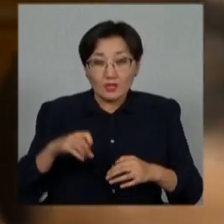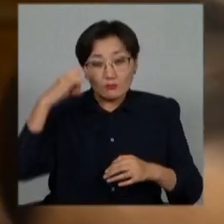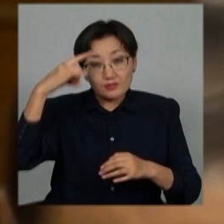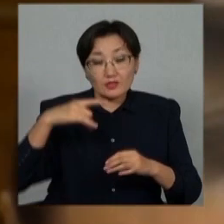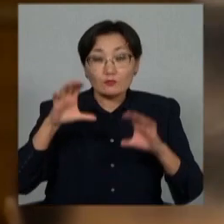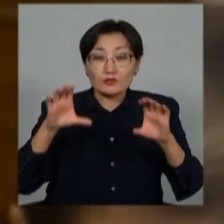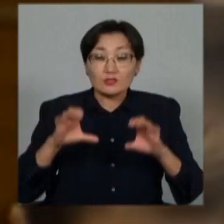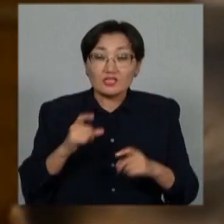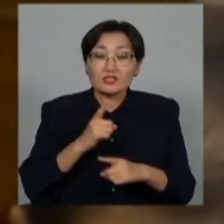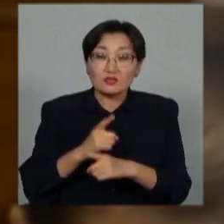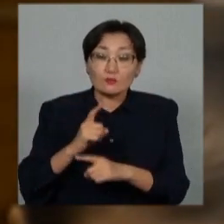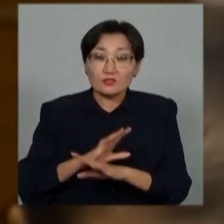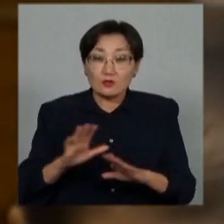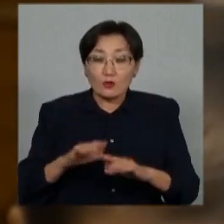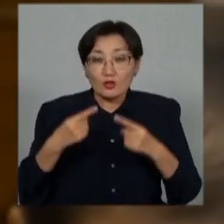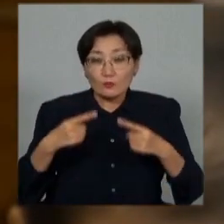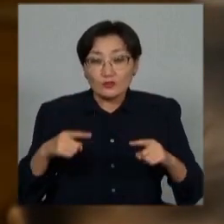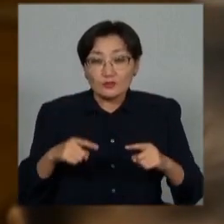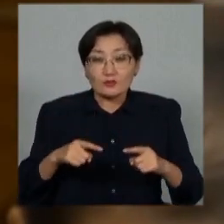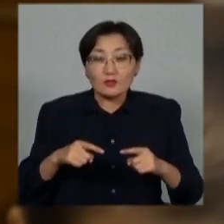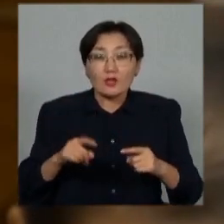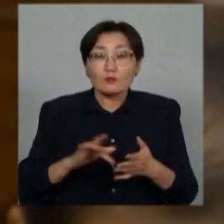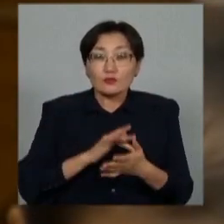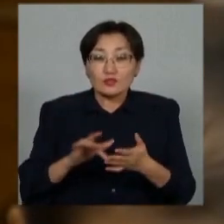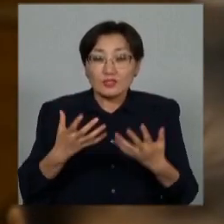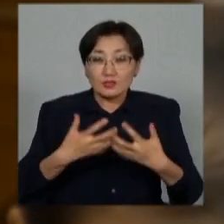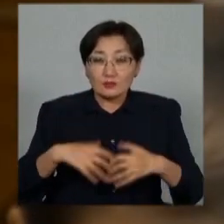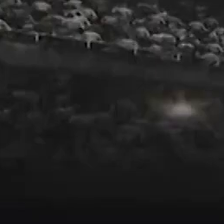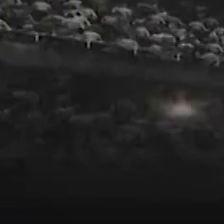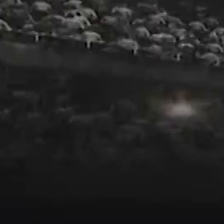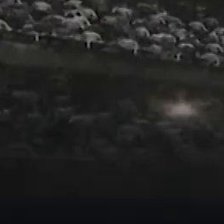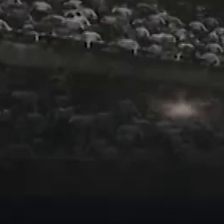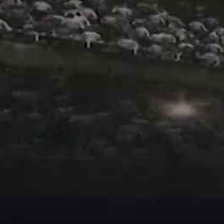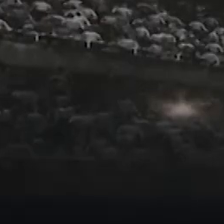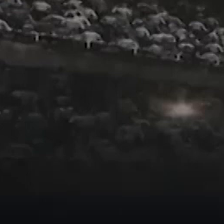Қазақстан заңнамасында тыйым салынбаған өзге де көздер есебінен вакциналау.